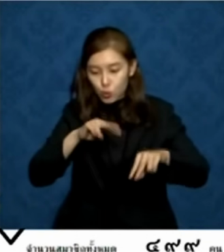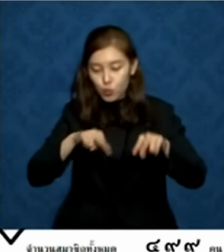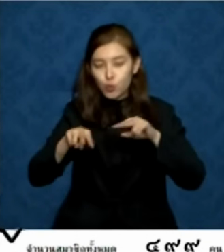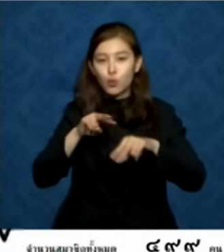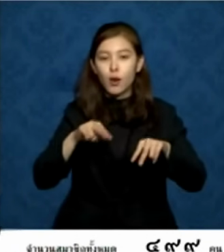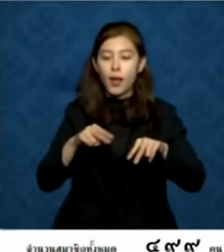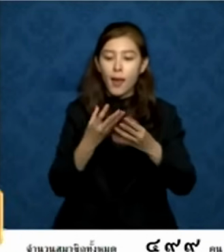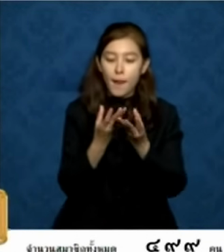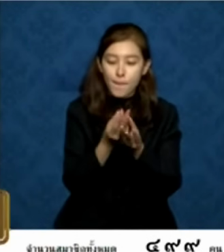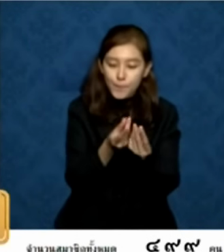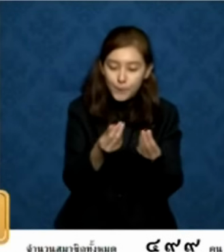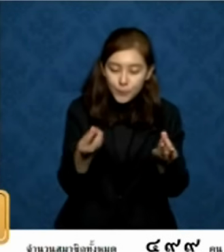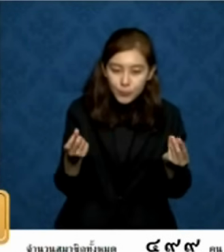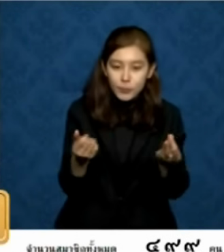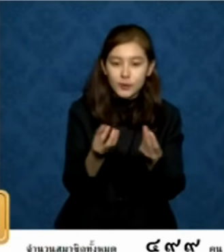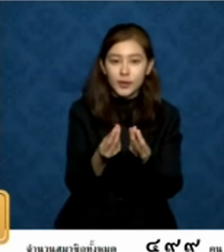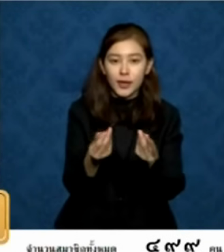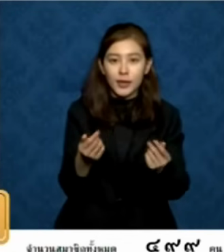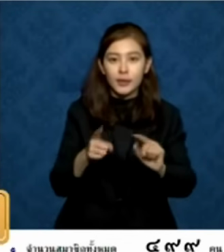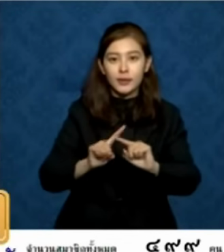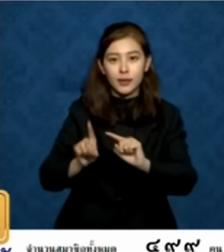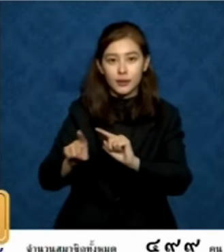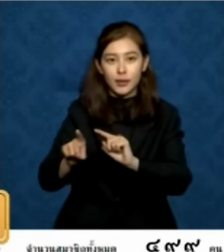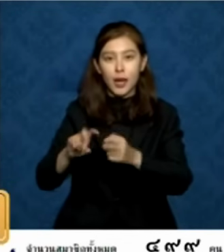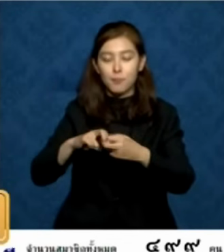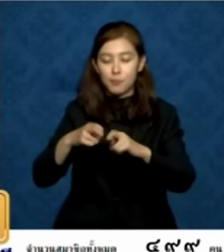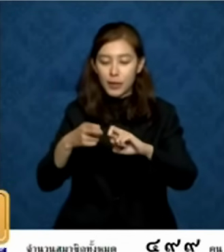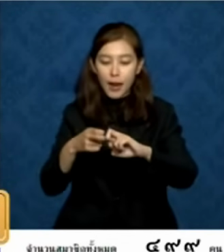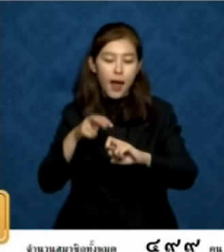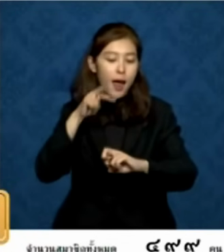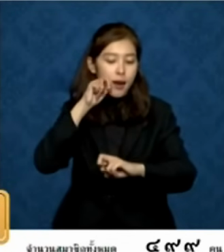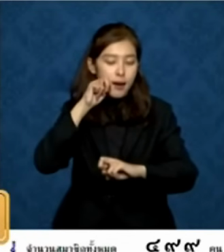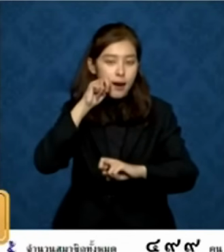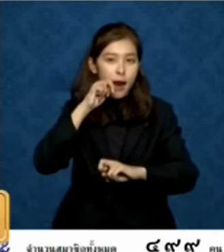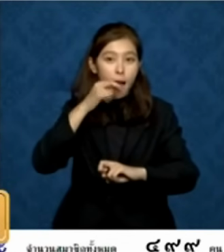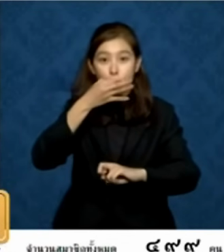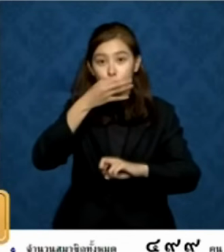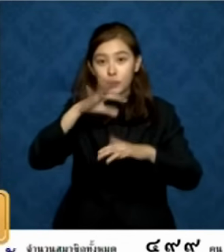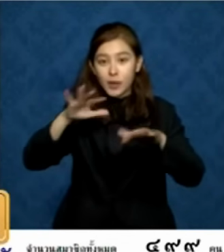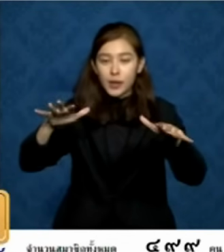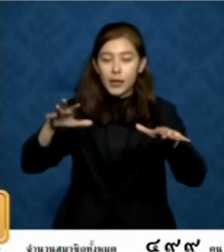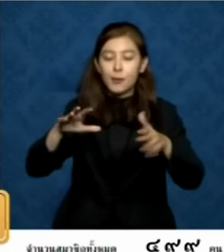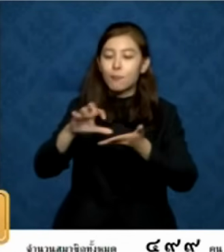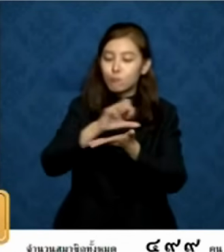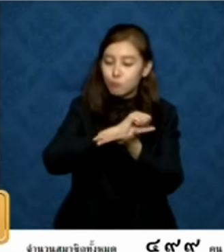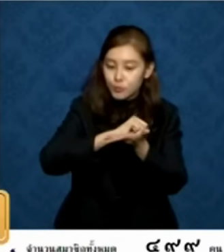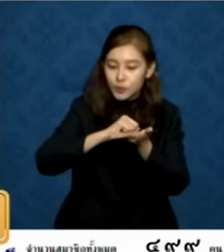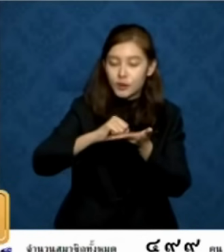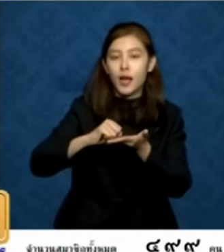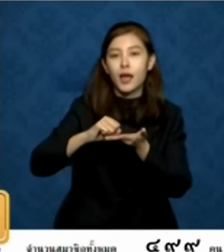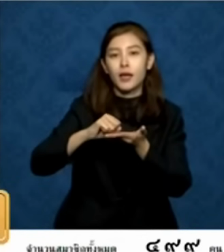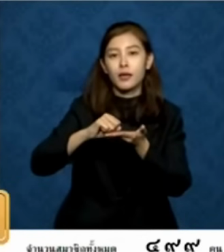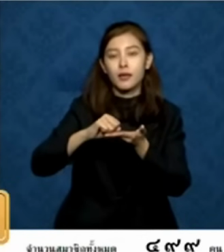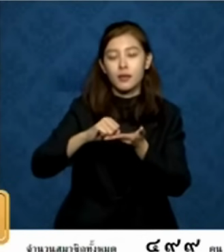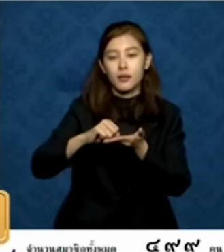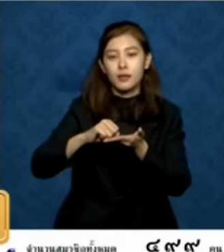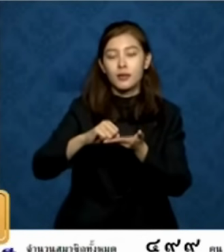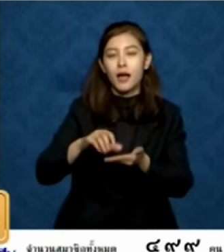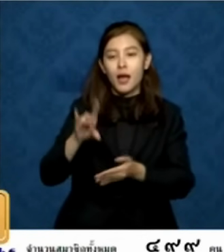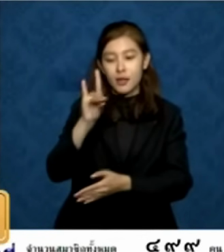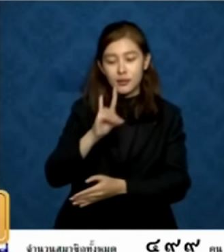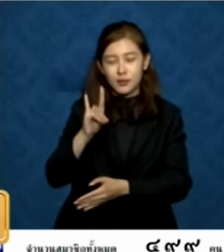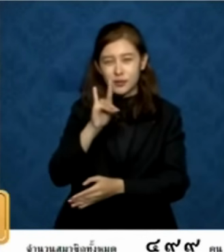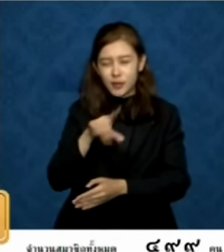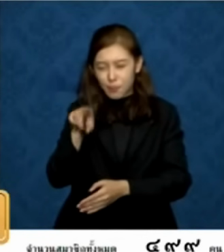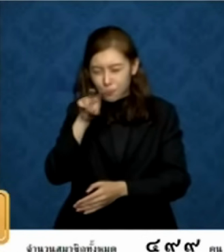ม่โดยจัดการคุณภาพน้ำทะเลรักษาระบบนิเวศและสัตว์ทะเลหายากใกล้สูญ